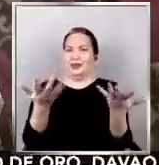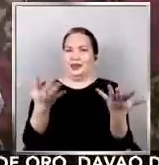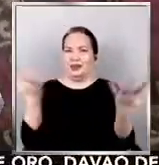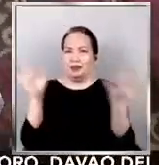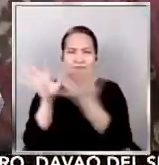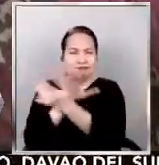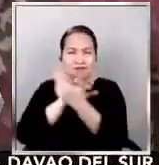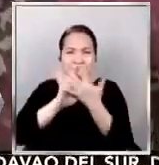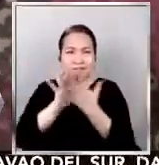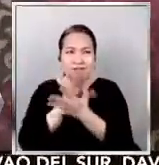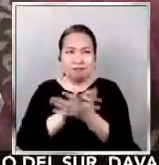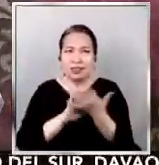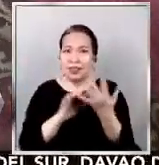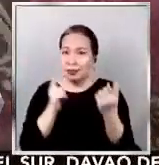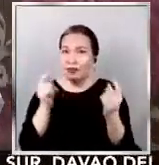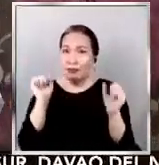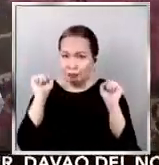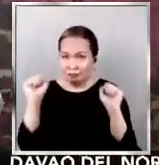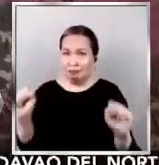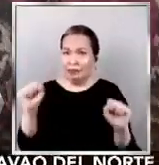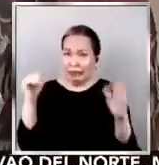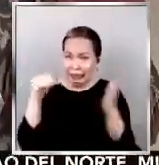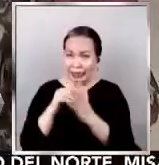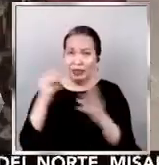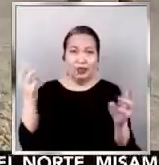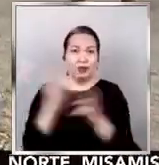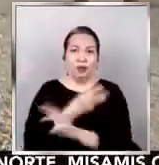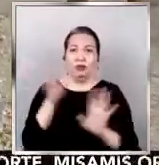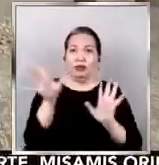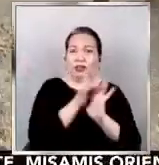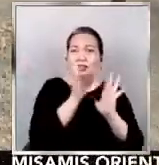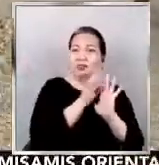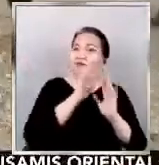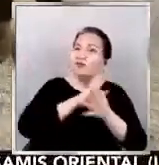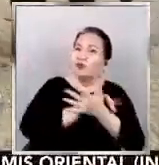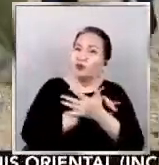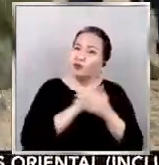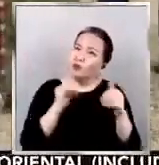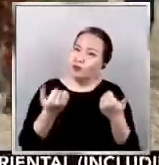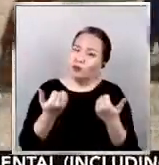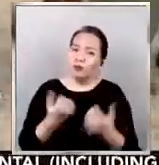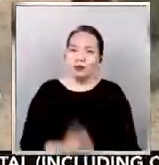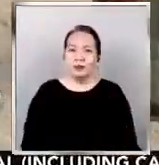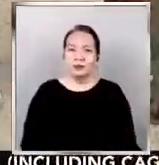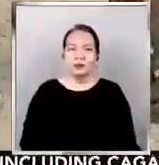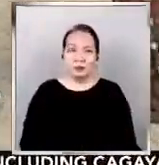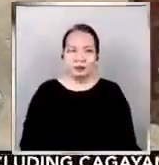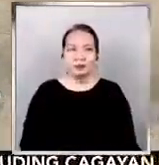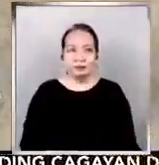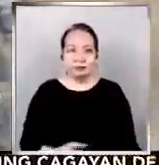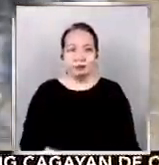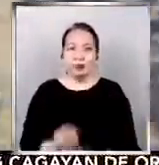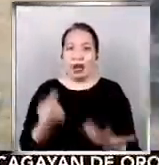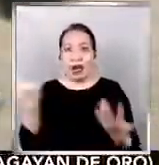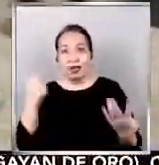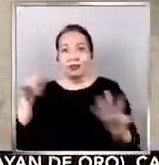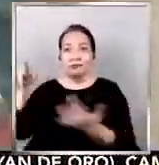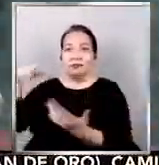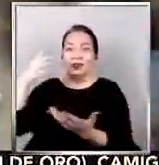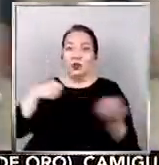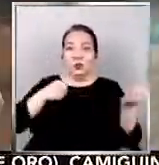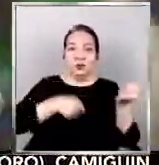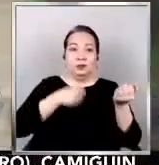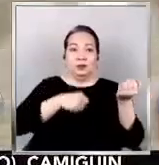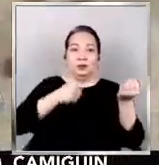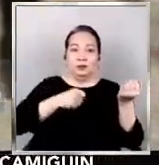parang magkakao. Baka lalong tumami yung COVID. Wala namang tigil sa pag-iikot sa beach ang mga taga-Philippine Coast Guard